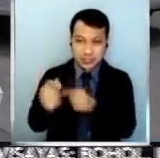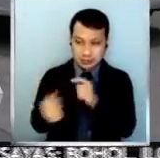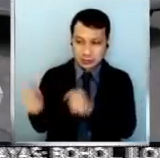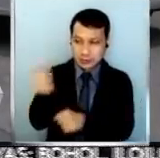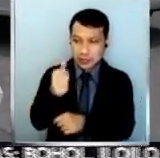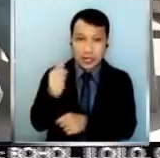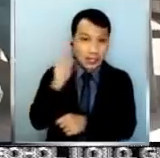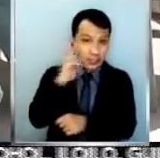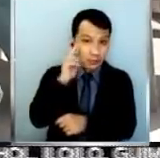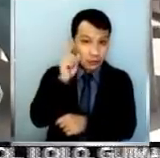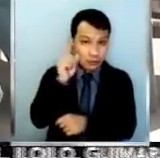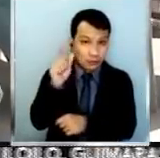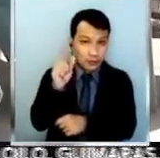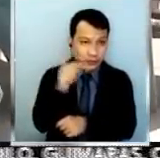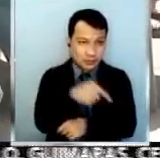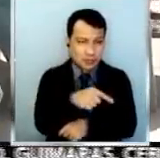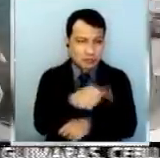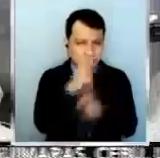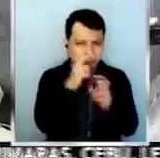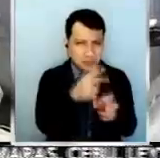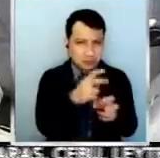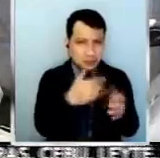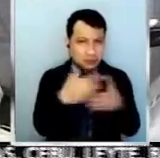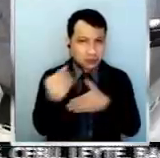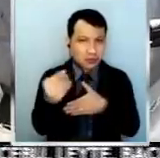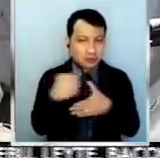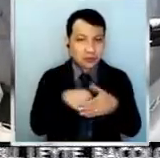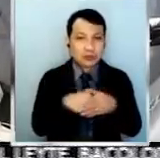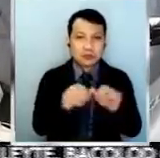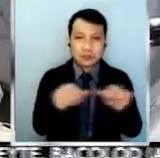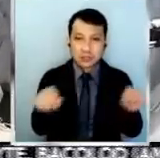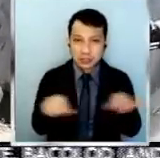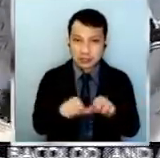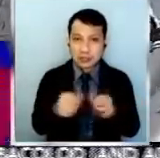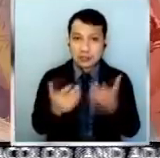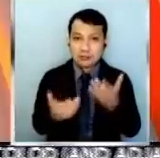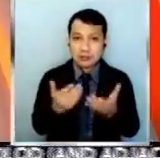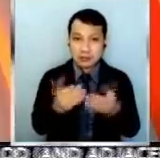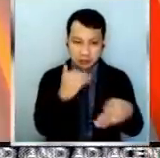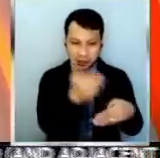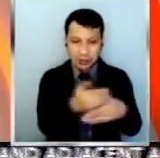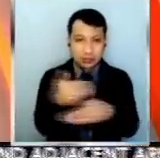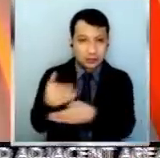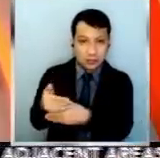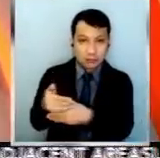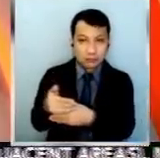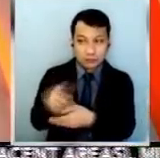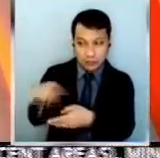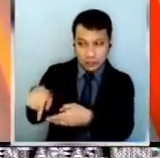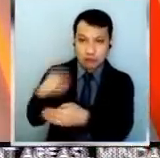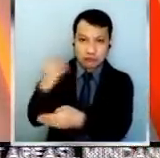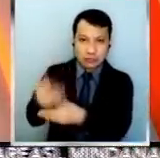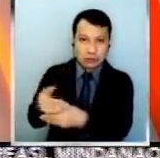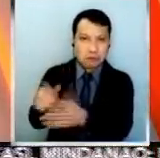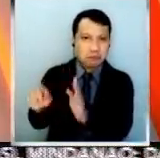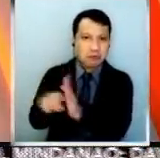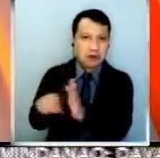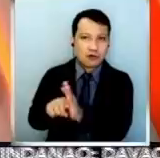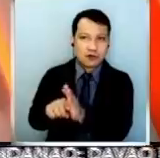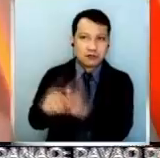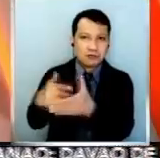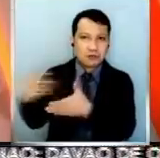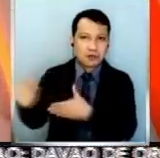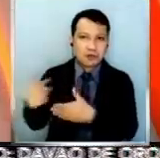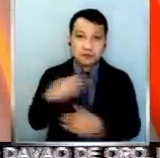paghihigpit sa paglabas at pagpasok ng mga tao sa lugar na nasa ilalim ng granular lockdown. Suggesto kasi namin, yung app pwedeng